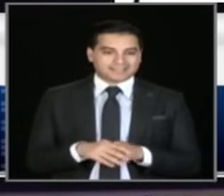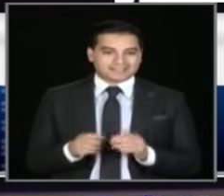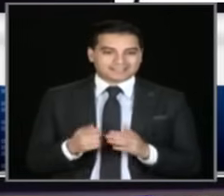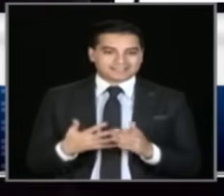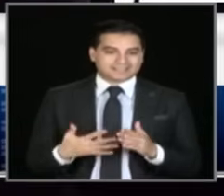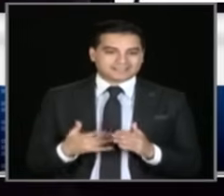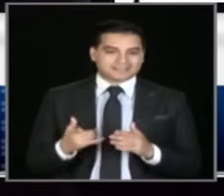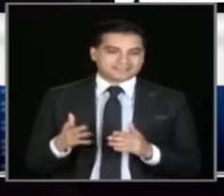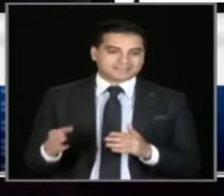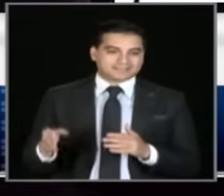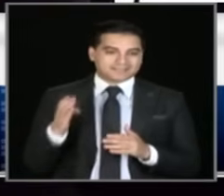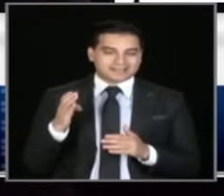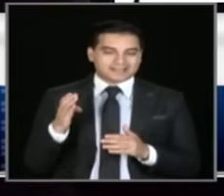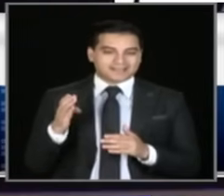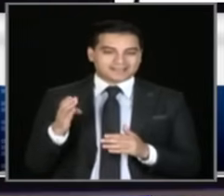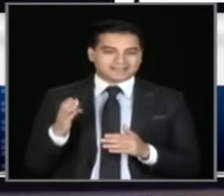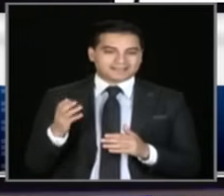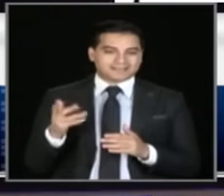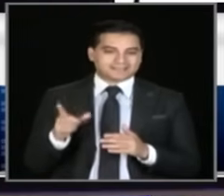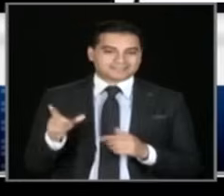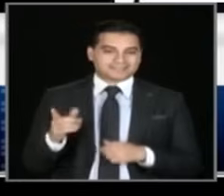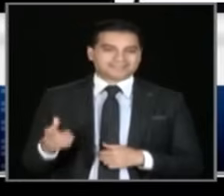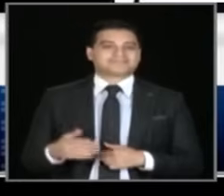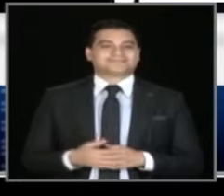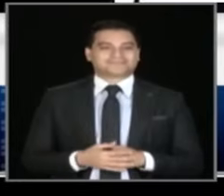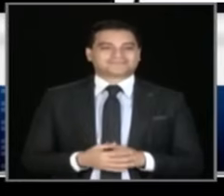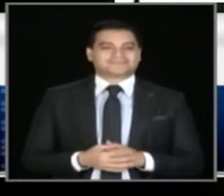5 نقط او زائد 10 نقط. صح. اجابة صحيحة.